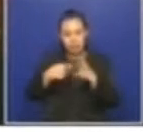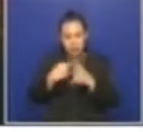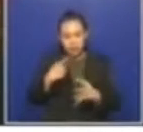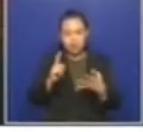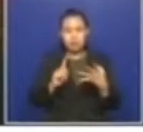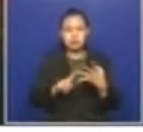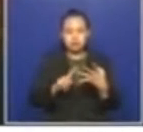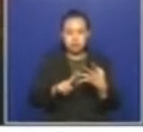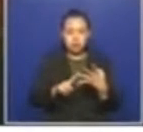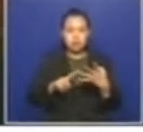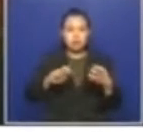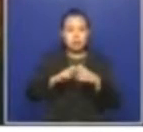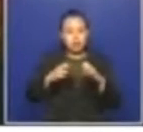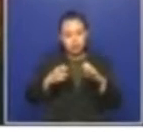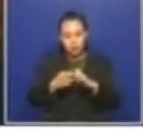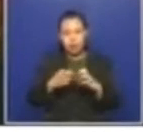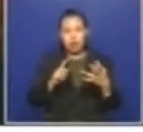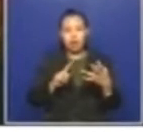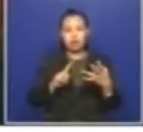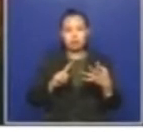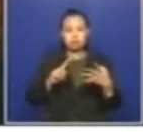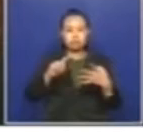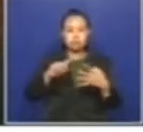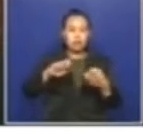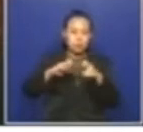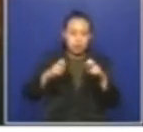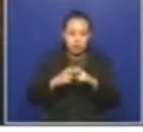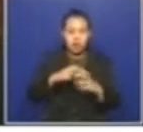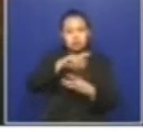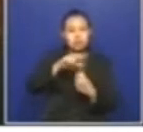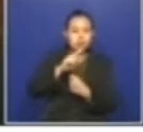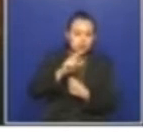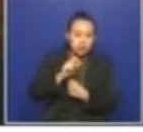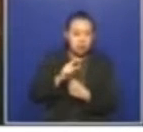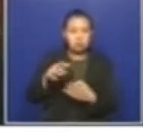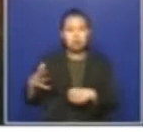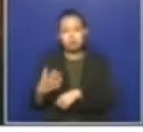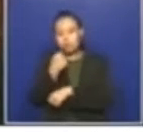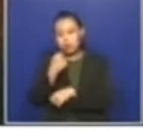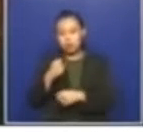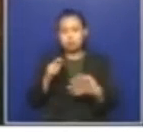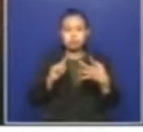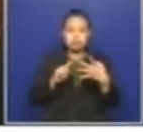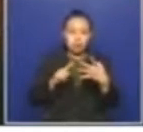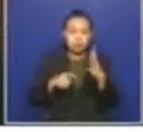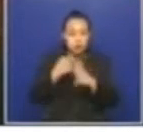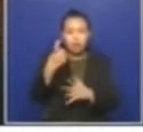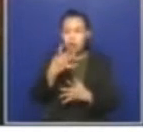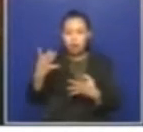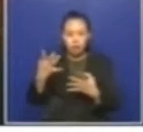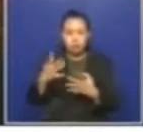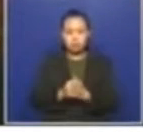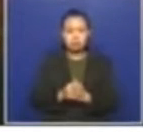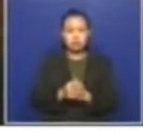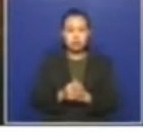โรธมรรคมันทุกข์ขนาดไหนเรื่องเศรษฐกิจเรื่องการเมืองเนี่ยอะไรคือเหตุแห่งทุกข์แล้ววันนี้ก็เสนอแนะท